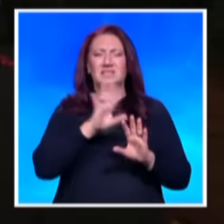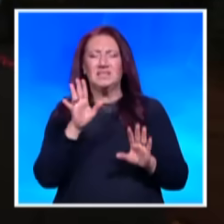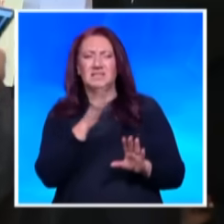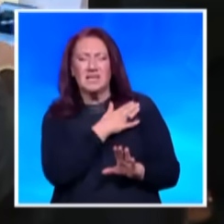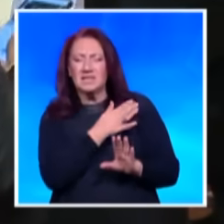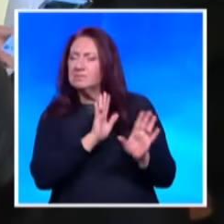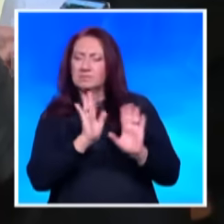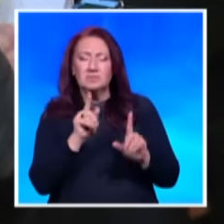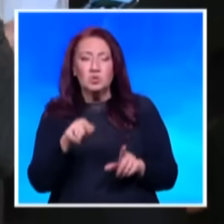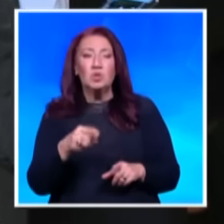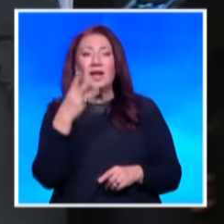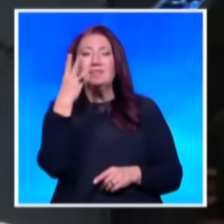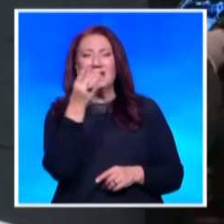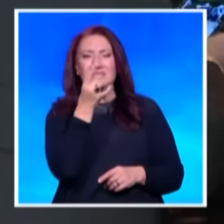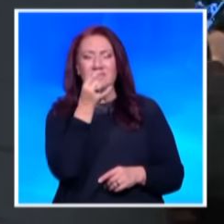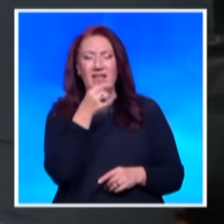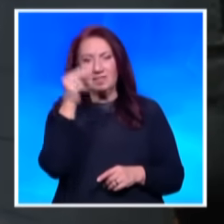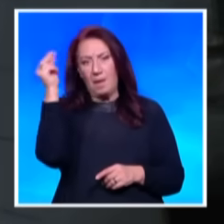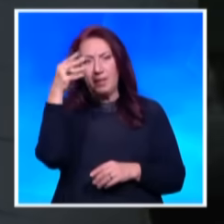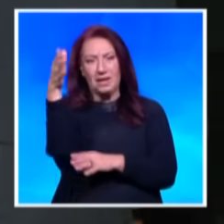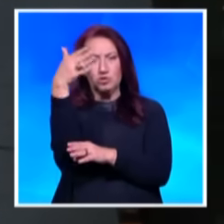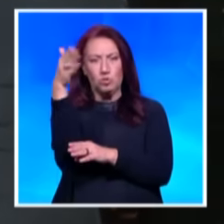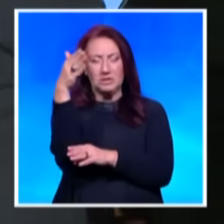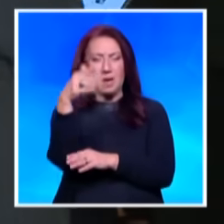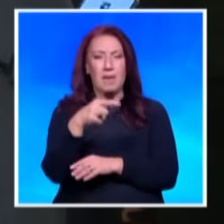българското знаме. И какво трябва да ви кажем?